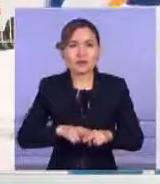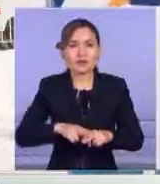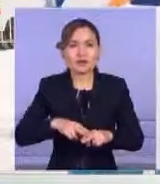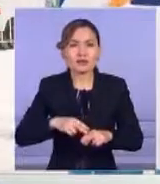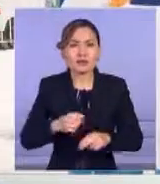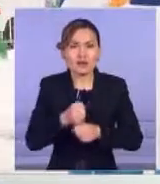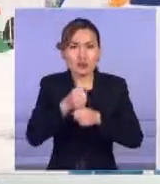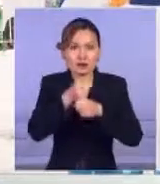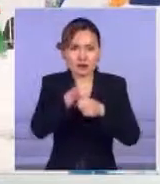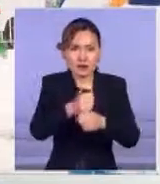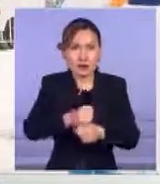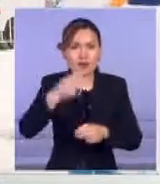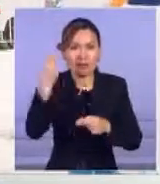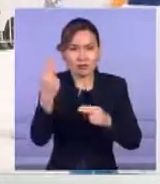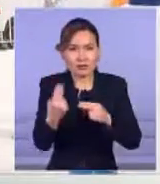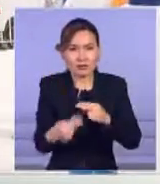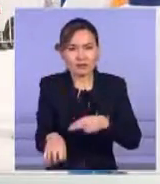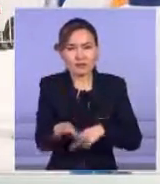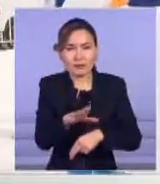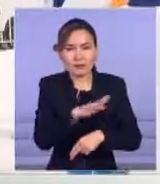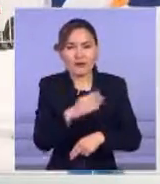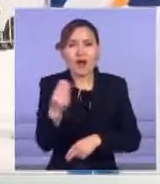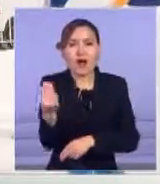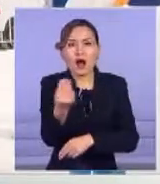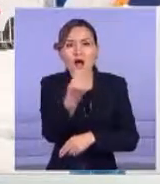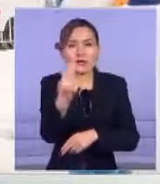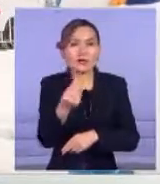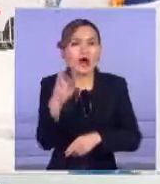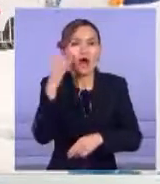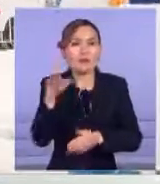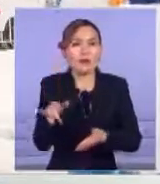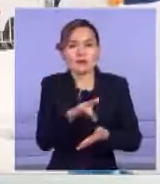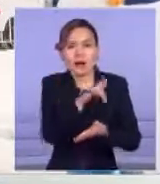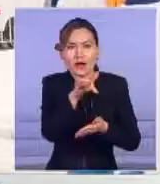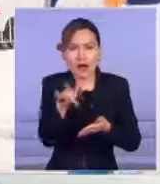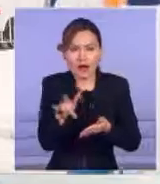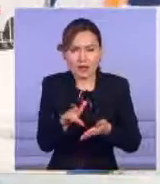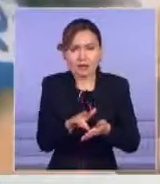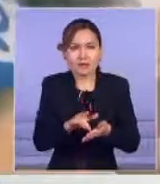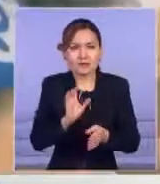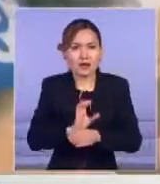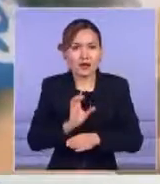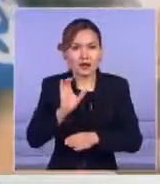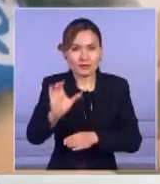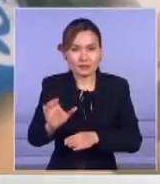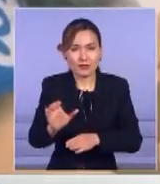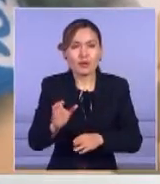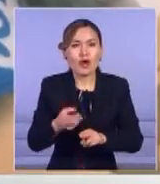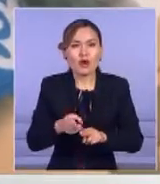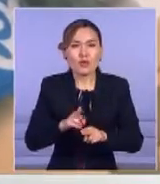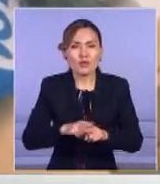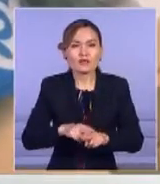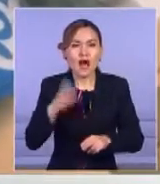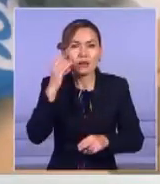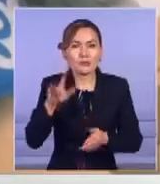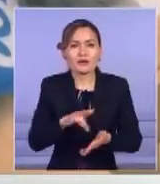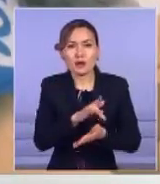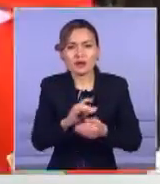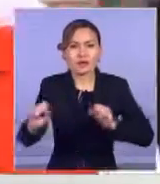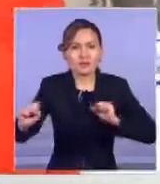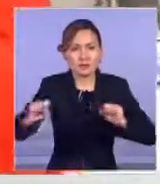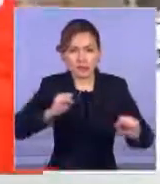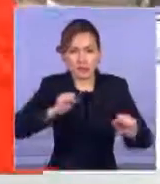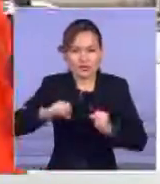Енді сосын алауды Алматыға апарам. Алматыда да жүгірем. Сондықтан спортшыларымызға қолдау